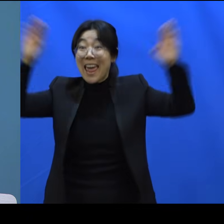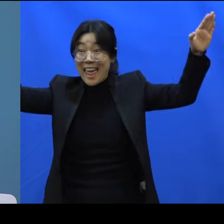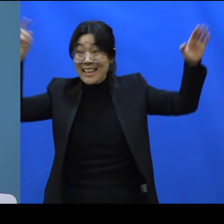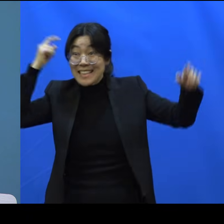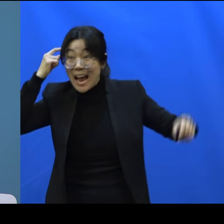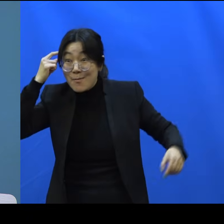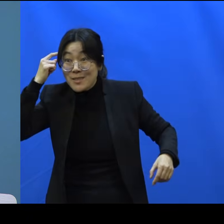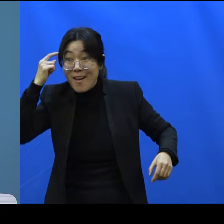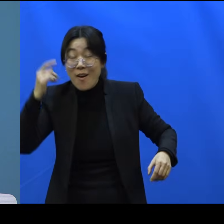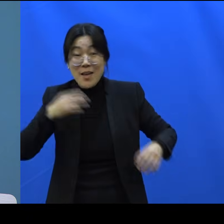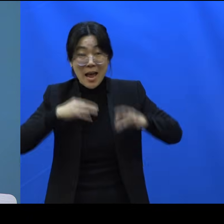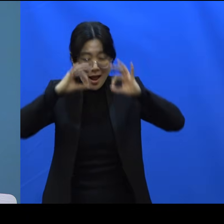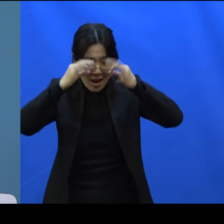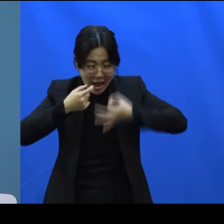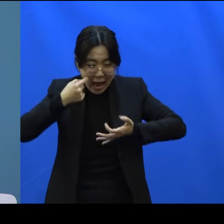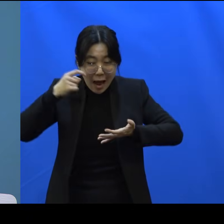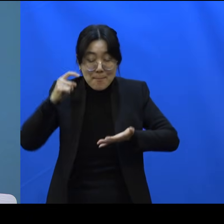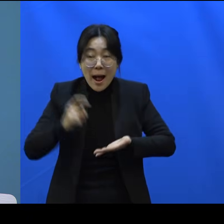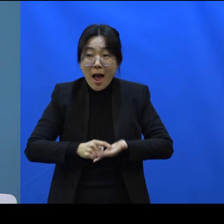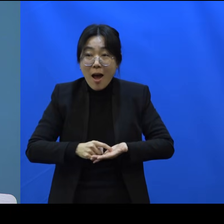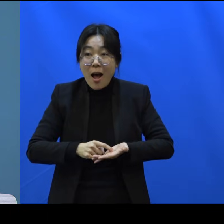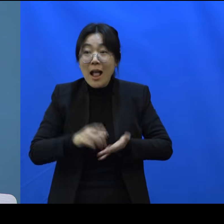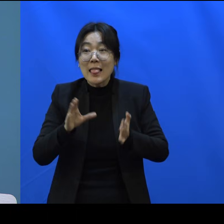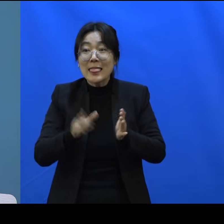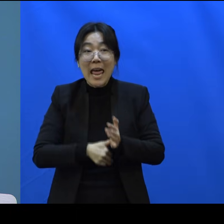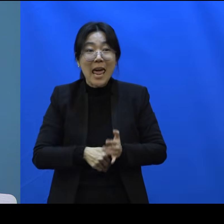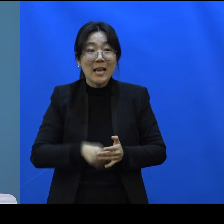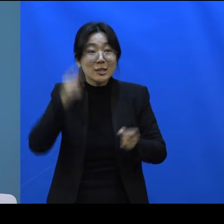걸렸어요? 40년 걸렸어요. 40년.